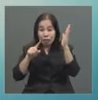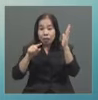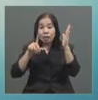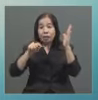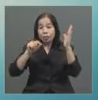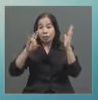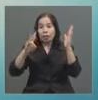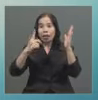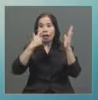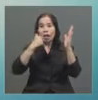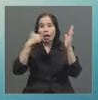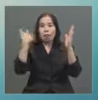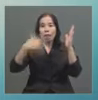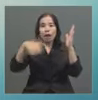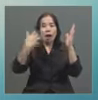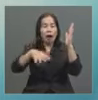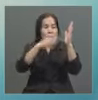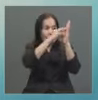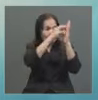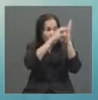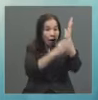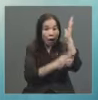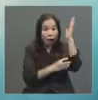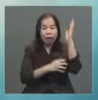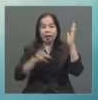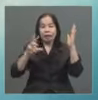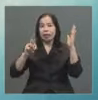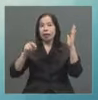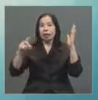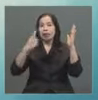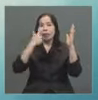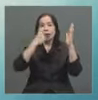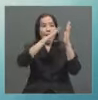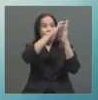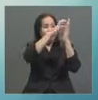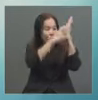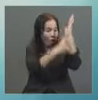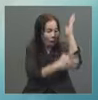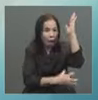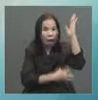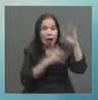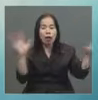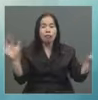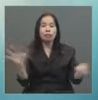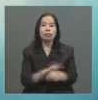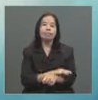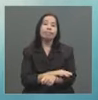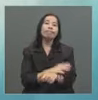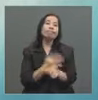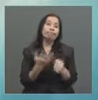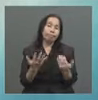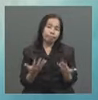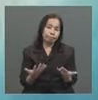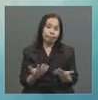นี่เกินกว่า 60-70% 31นี่เกือบทั่วประเทศหมดแล้วนะครับ